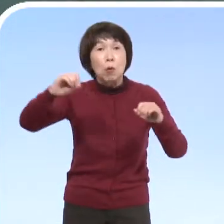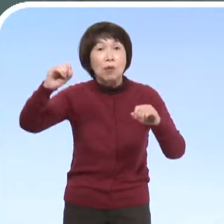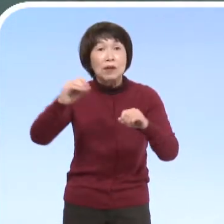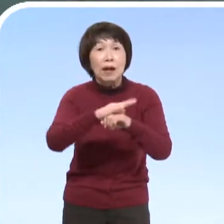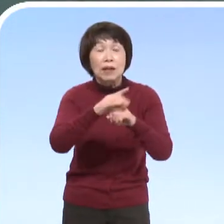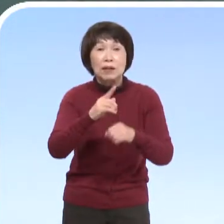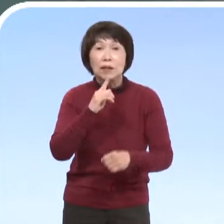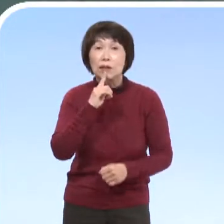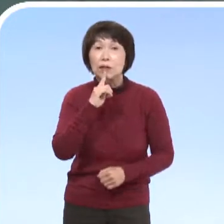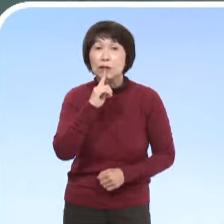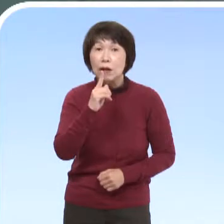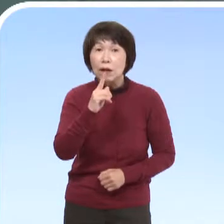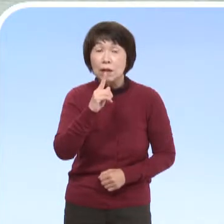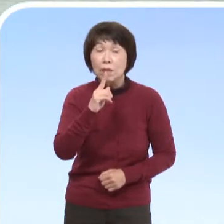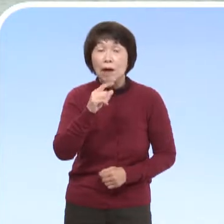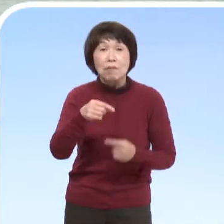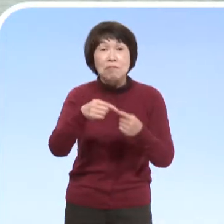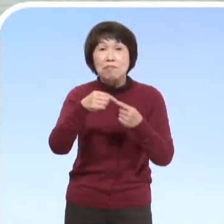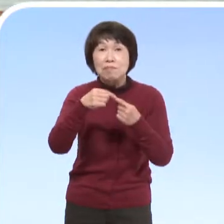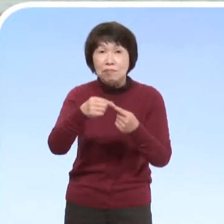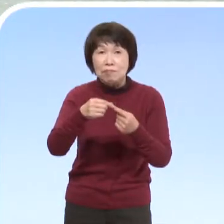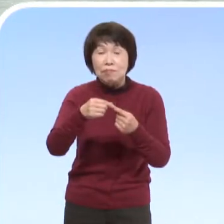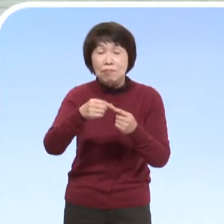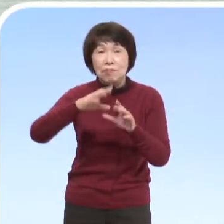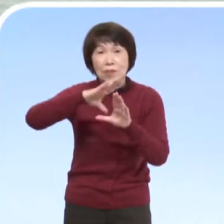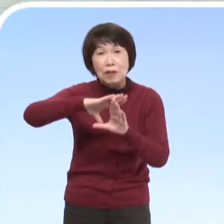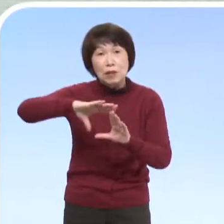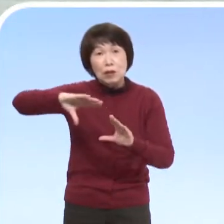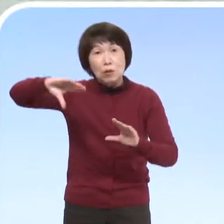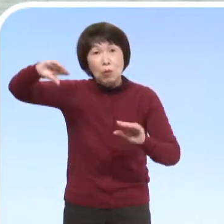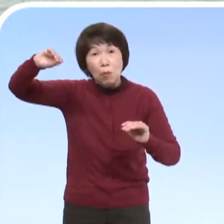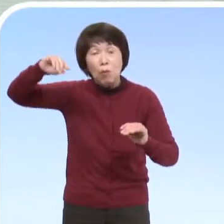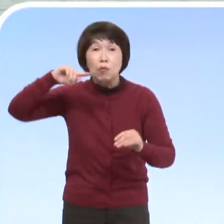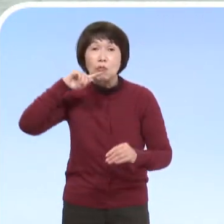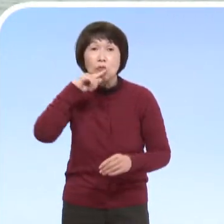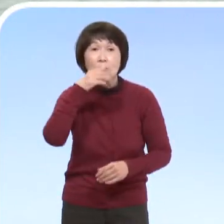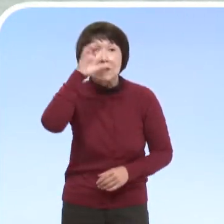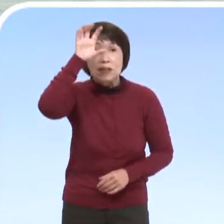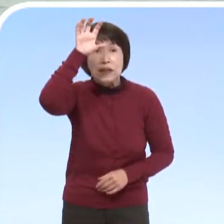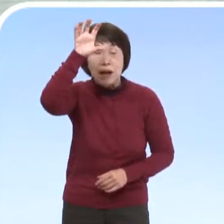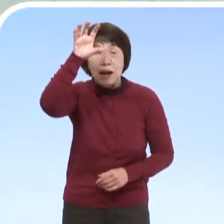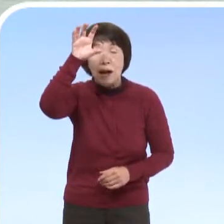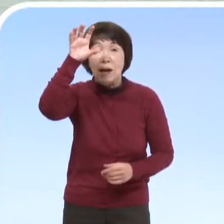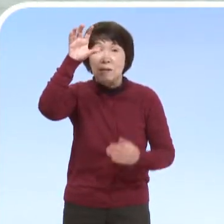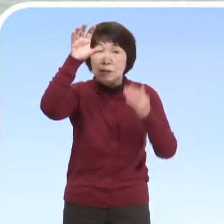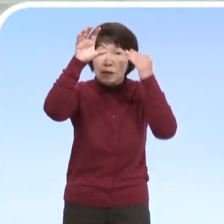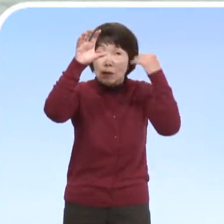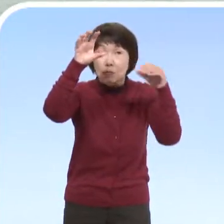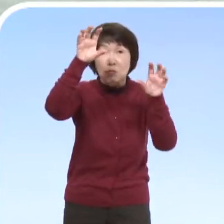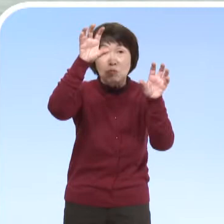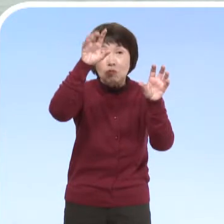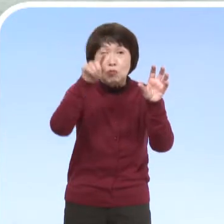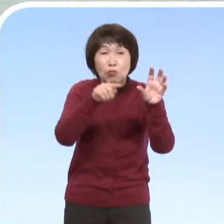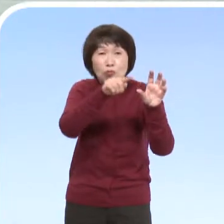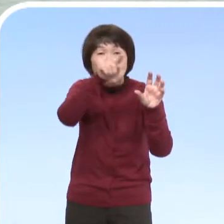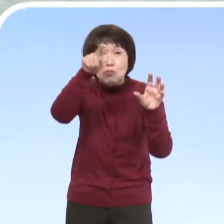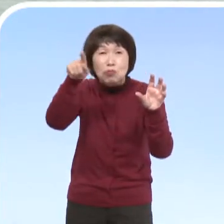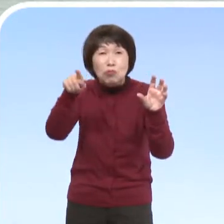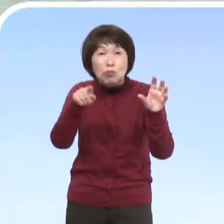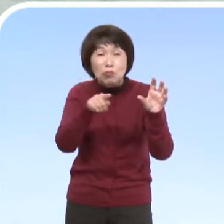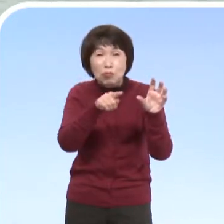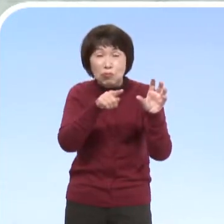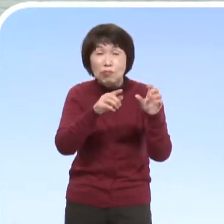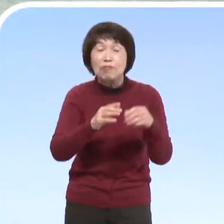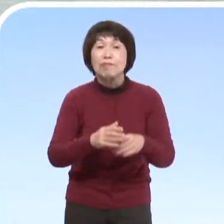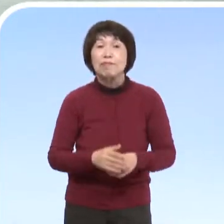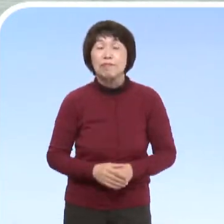つの特徴がありまして、はい、地形的に大変閉鎖性が強いということなんですね。 そうな、やっぱり挟まれてる